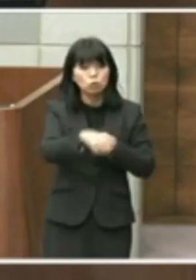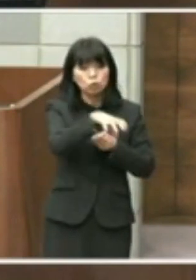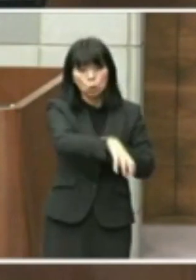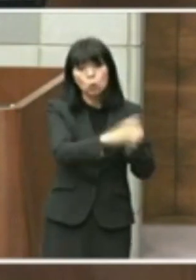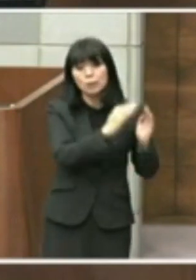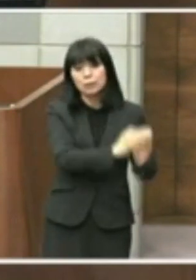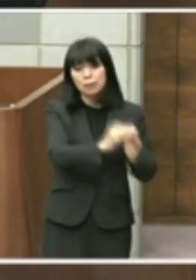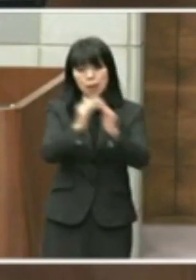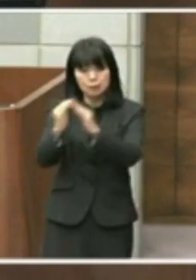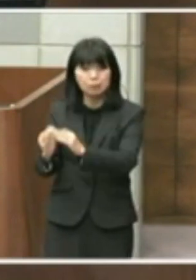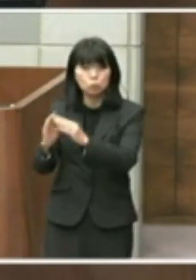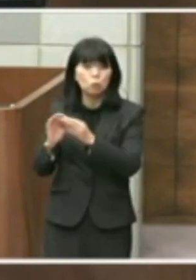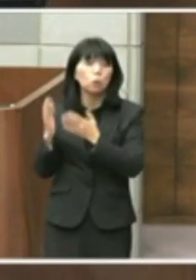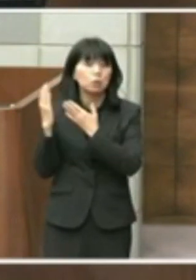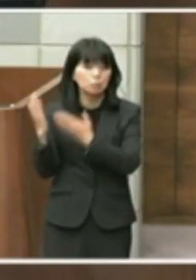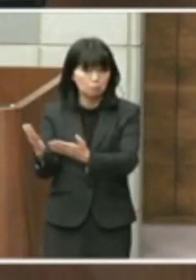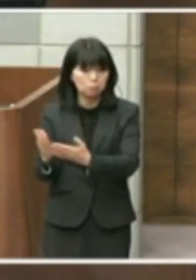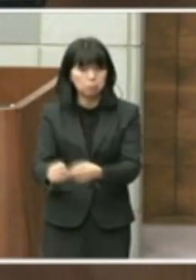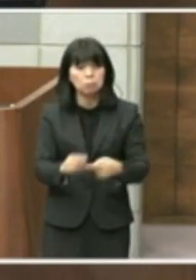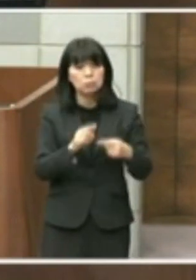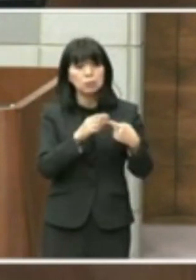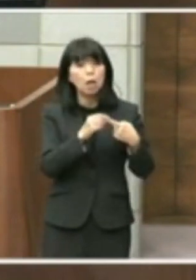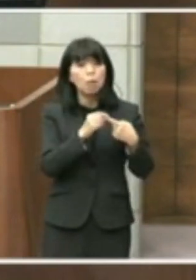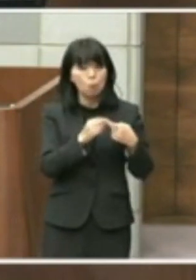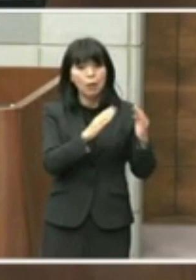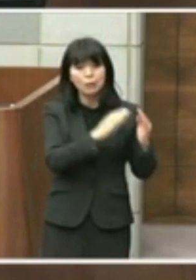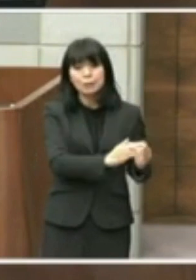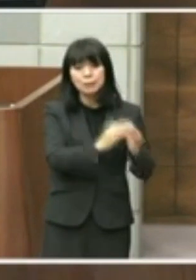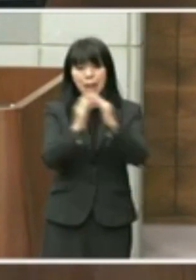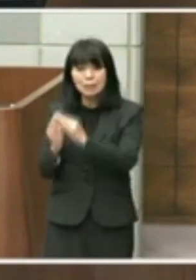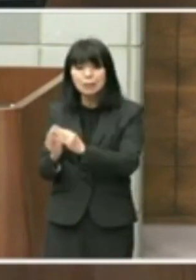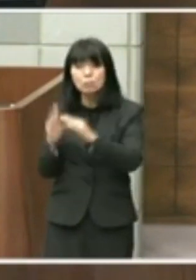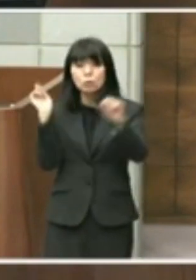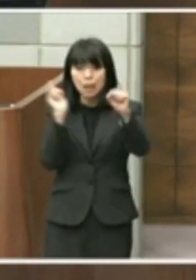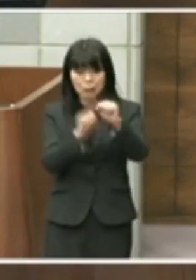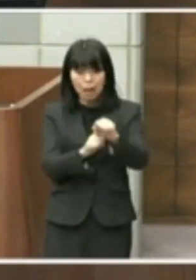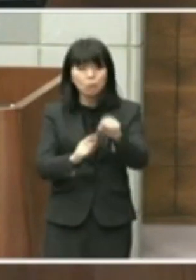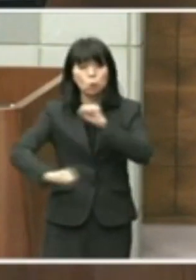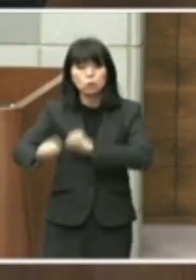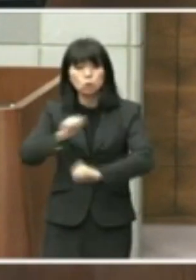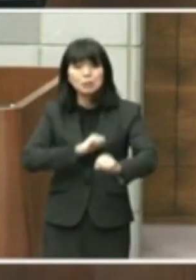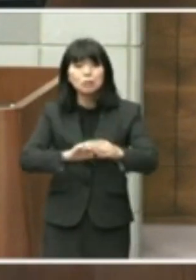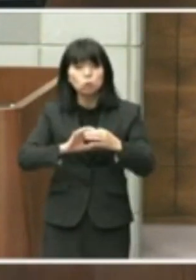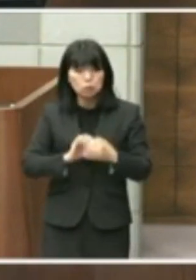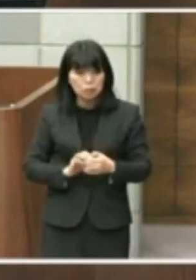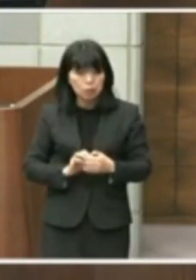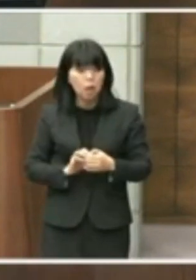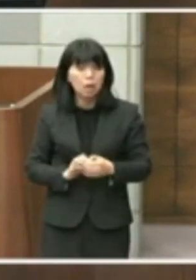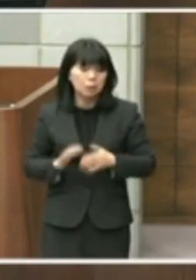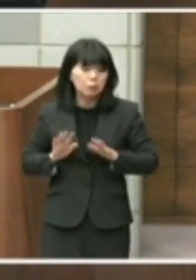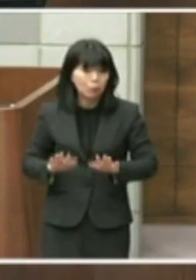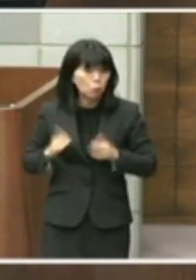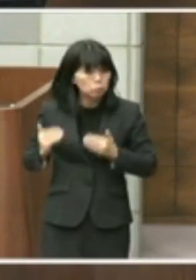についてお聞きいたします。1点目は、移転に向けた取り組みについて、進